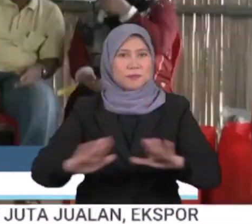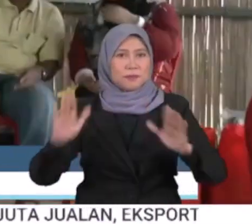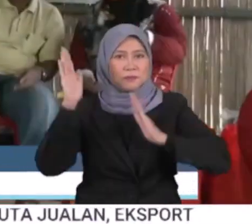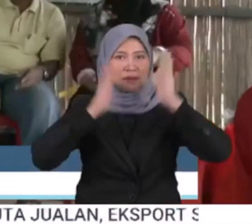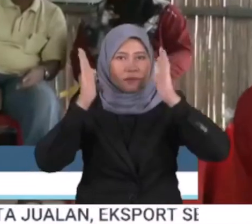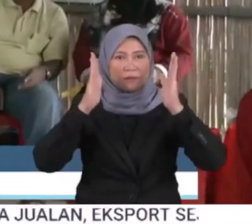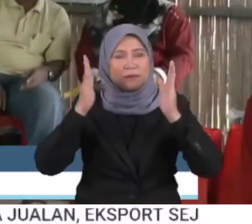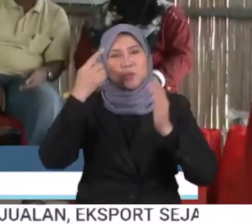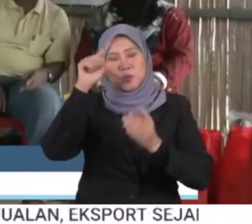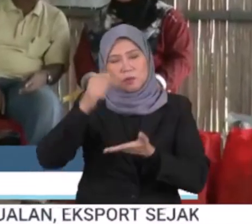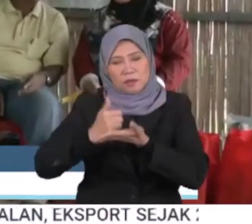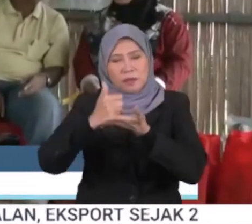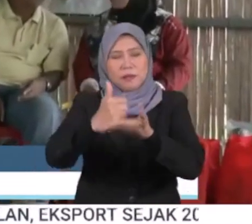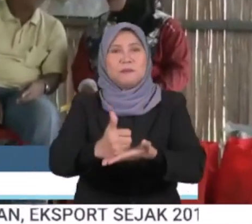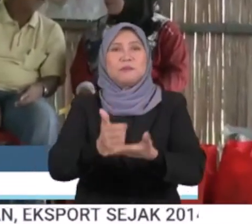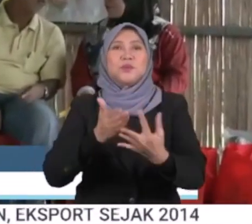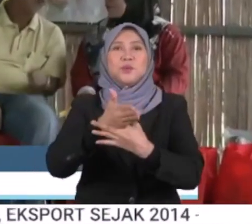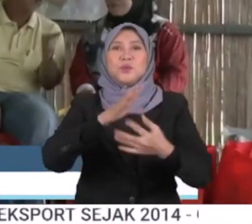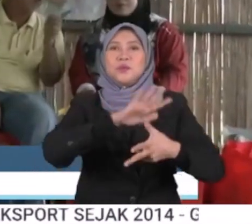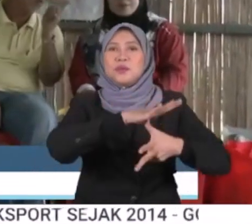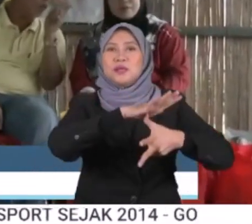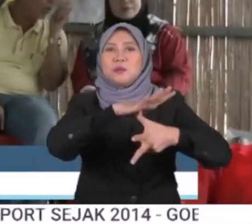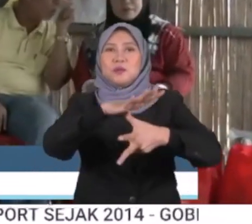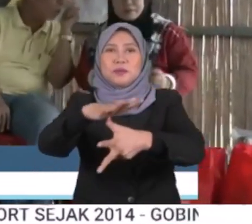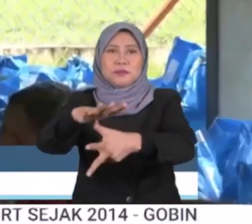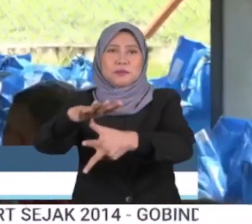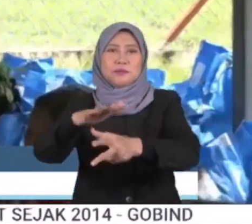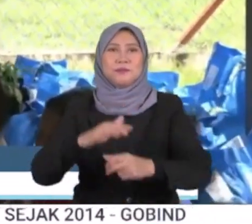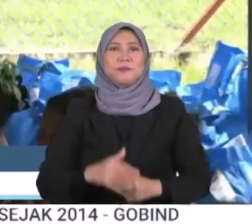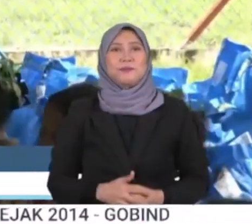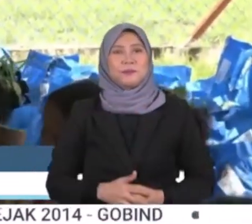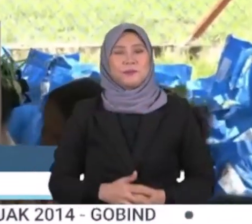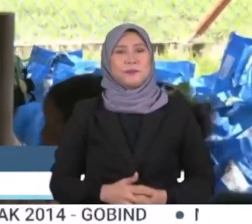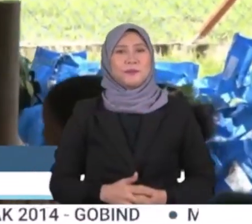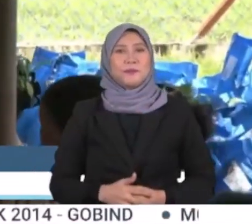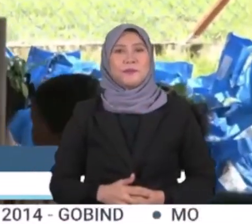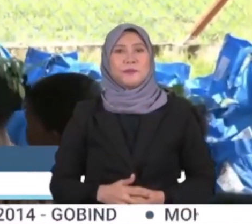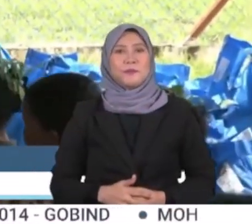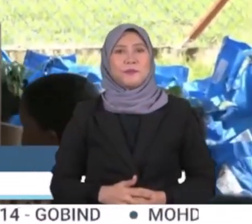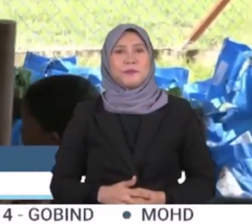Malaysia untuk menyalurkan bantuan melalui helikopter.